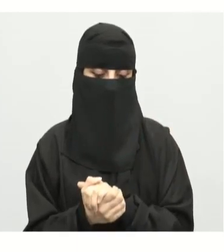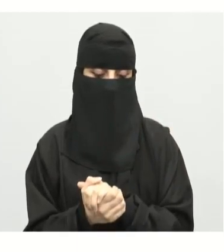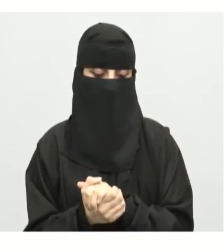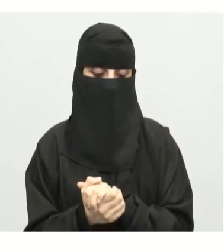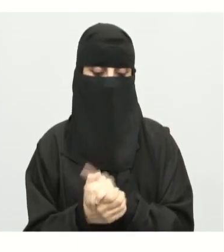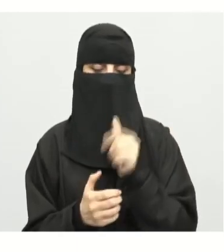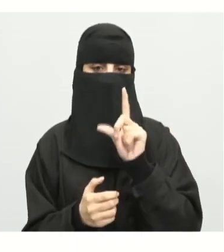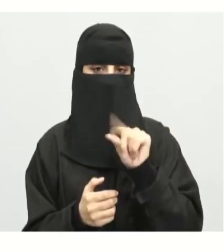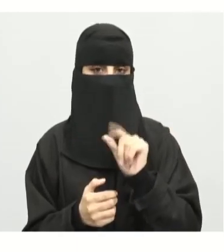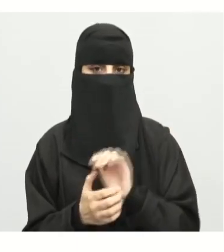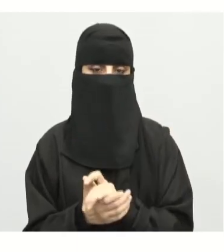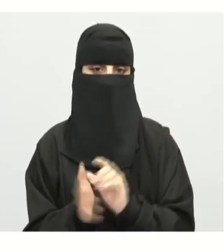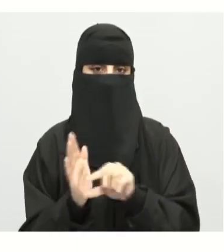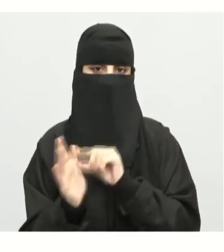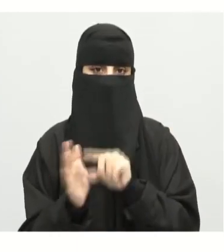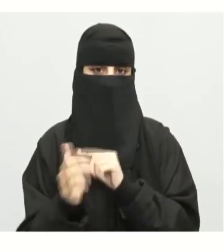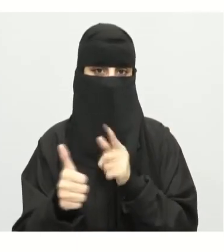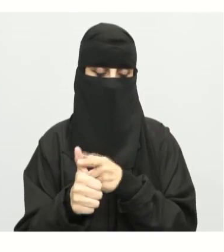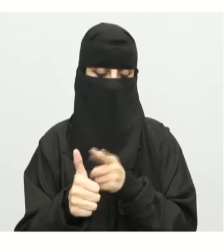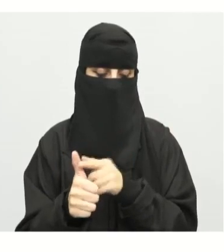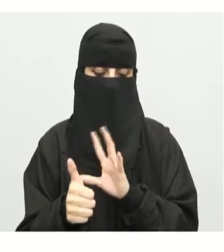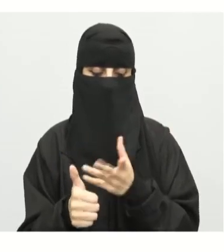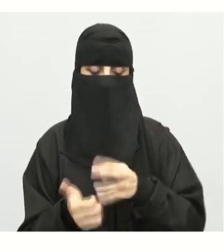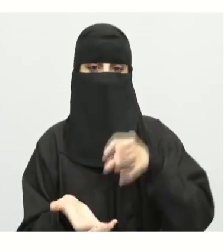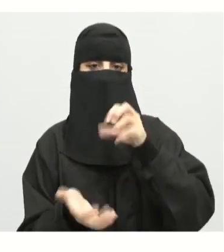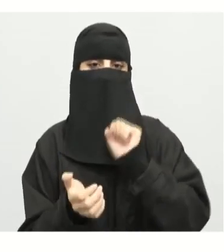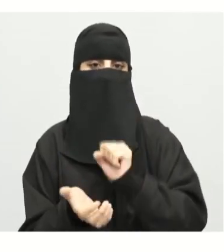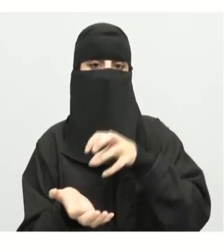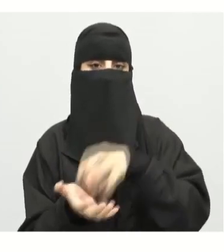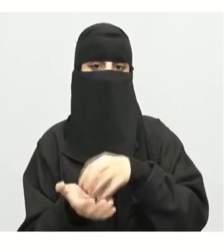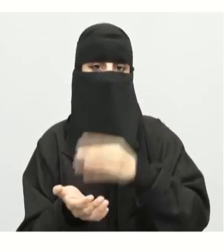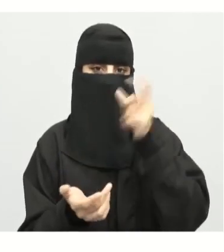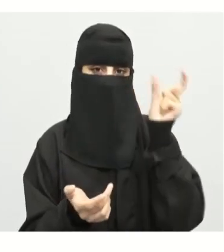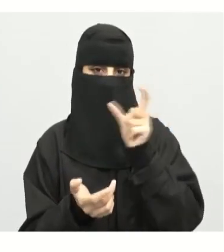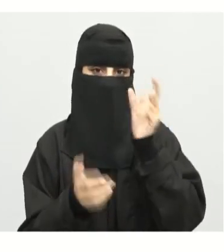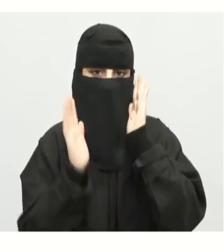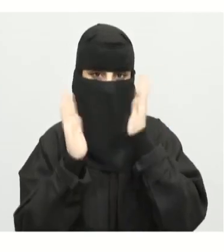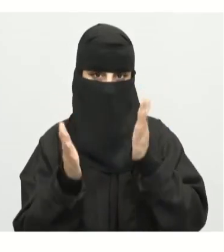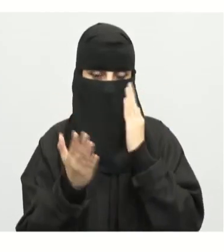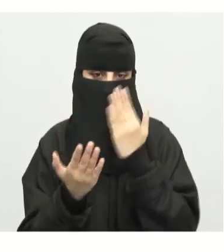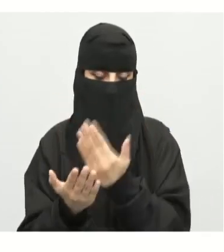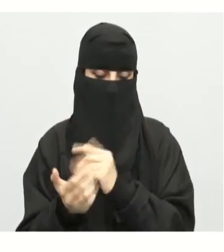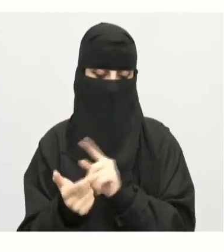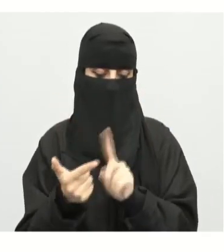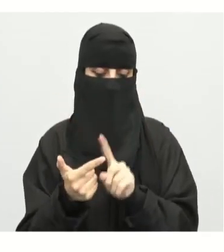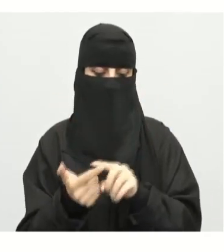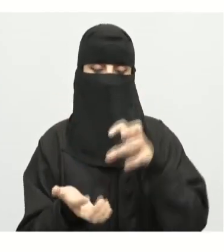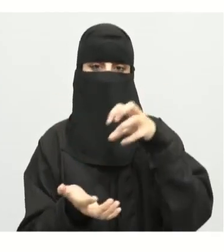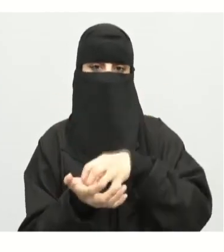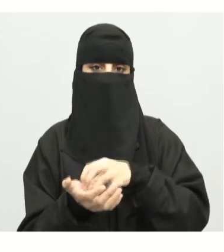ممتاز الموقع قبله المسلمين يربط الموقع بين قارات